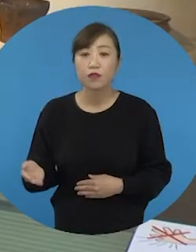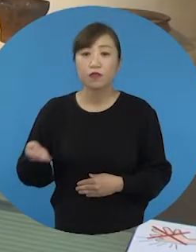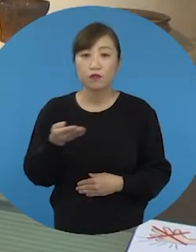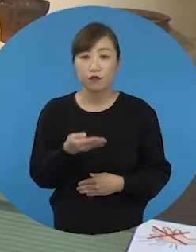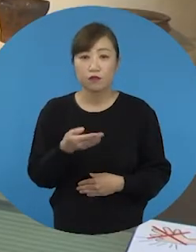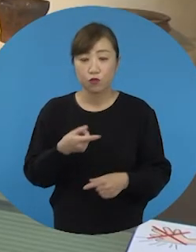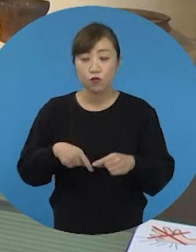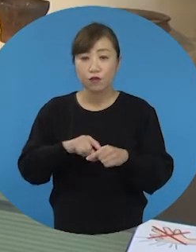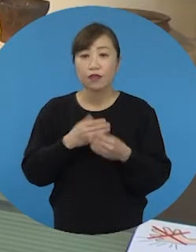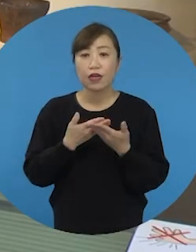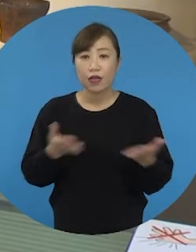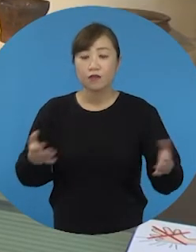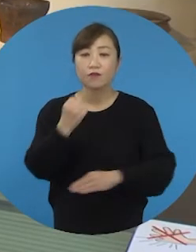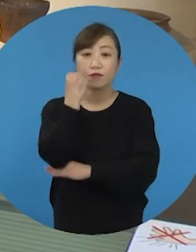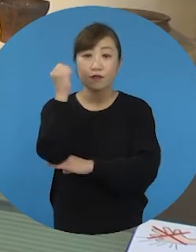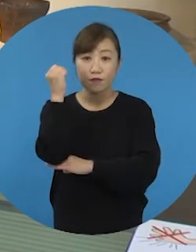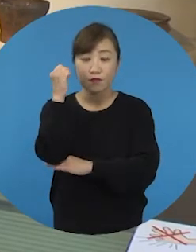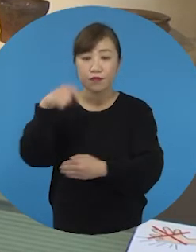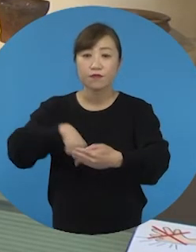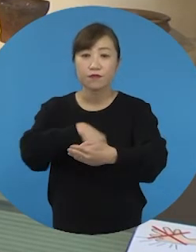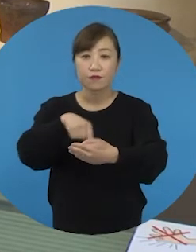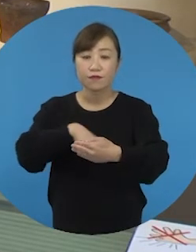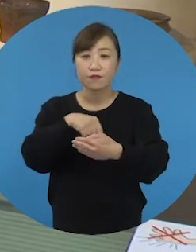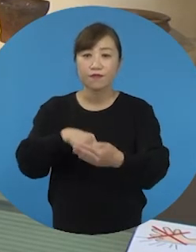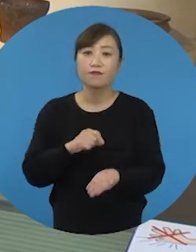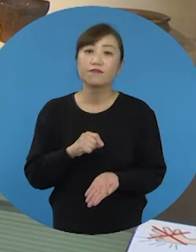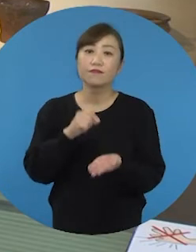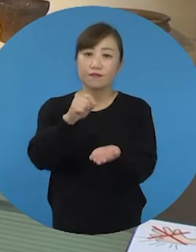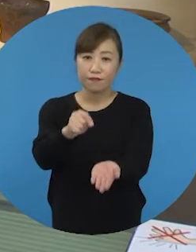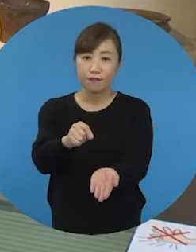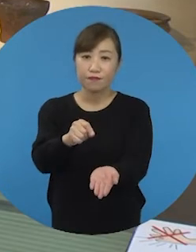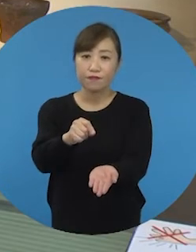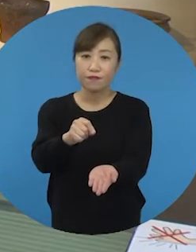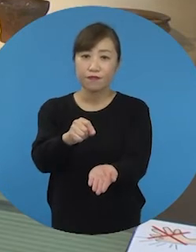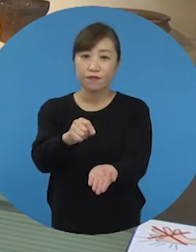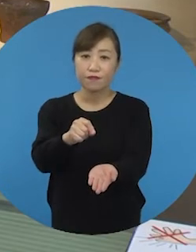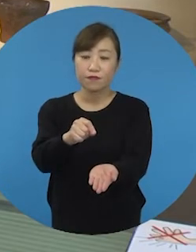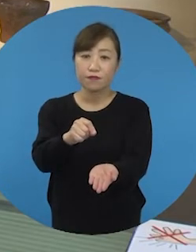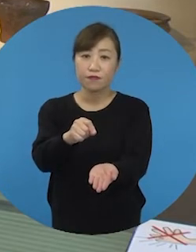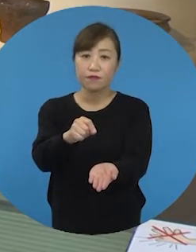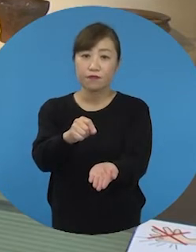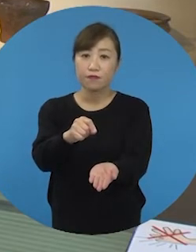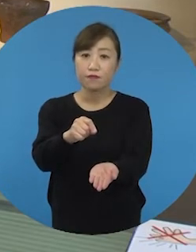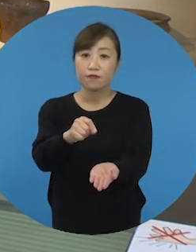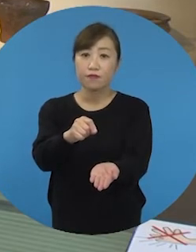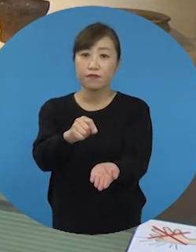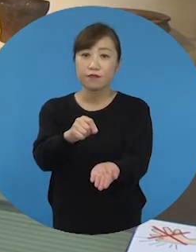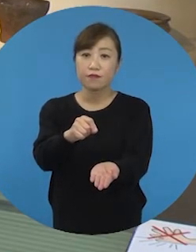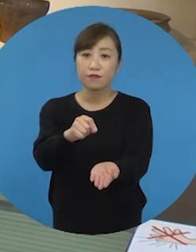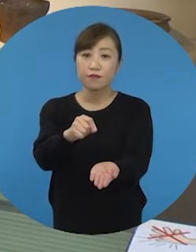続いては府中市発行の広報誌、広報府中からのお知らせです。